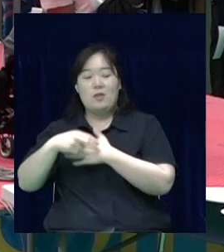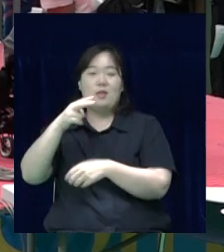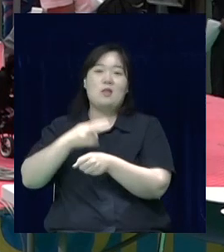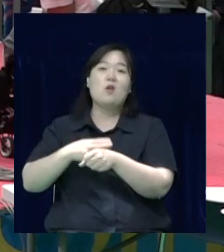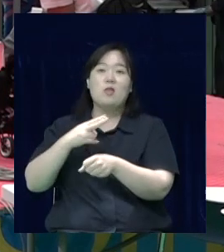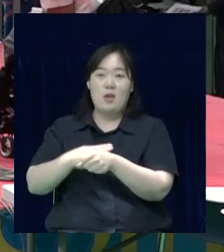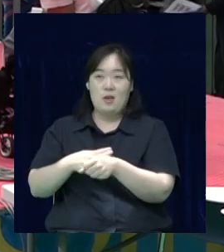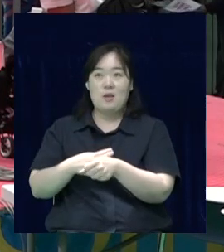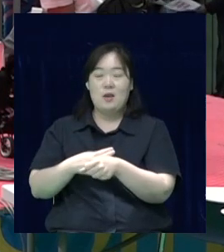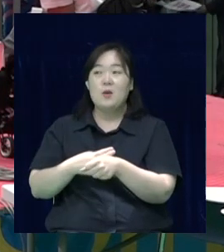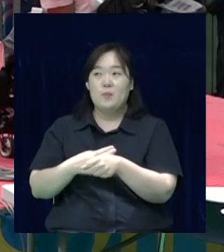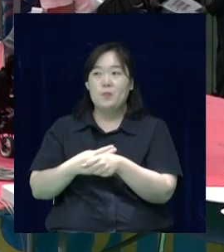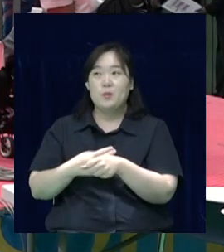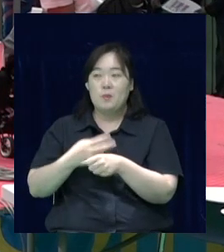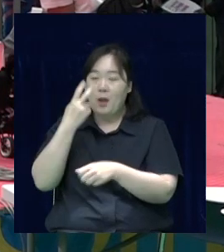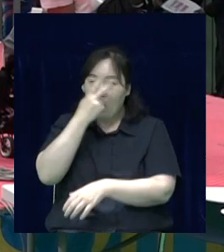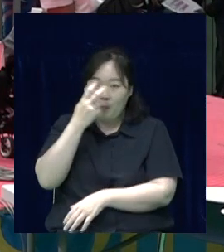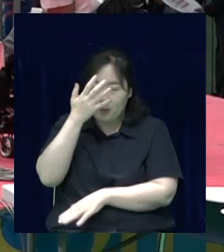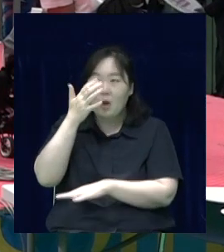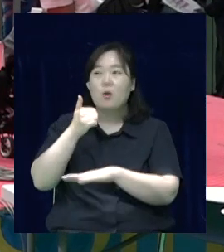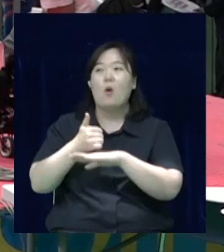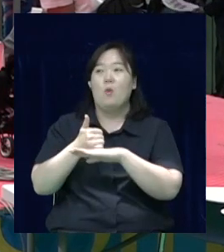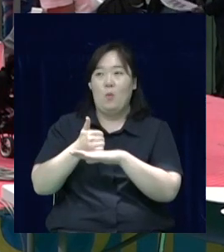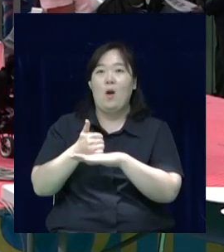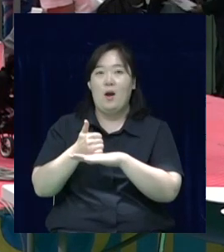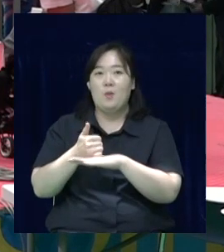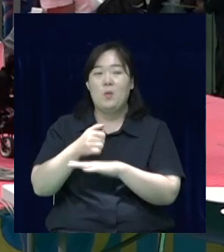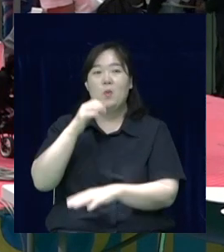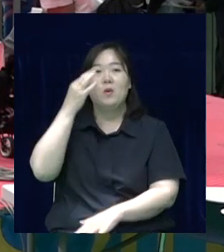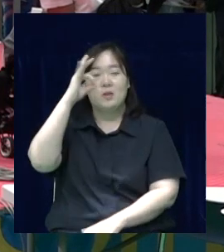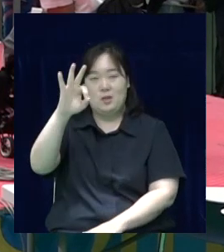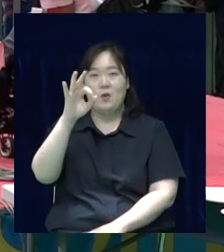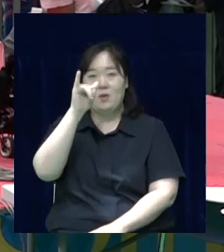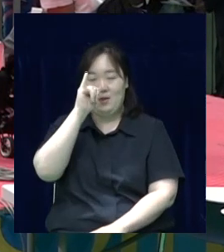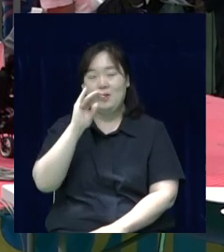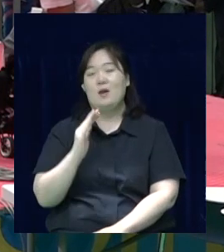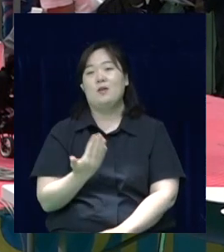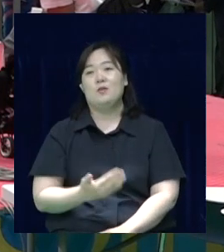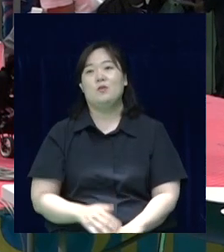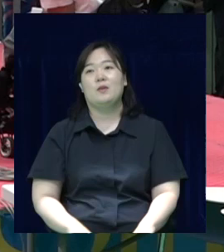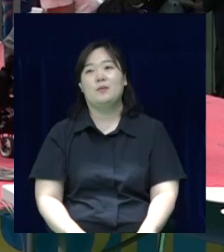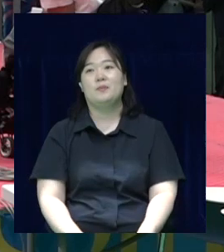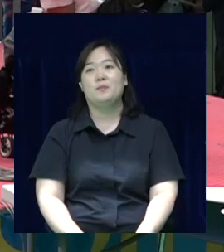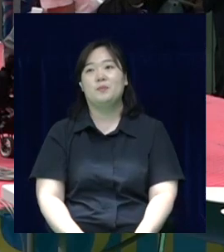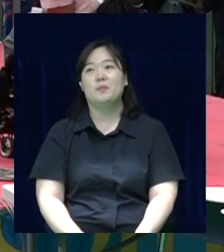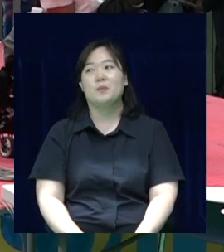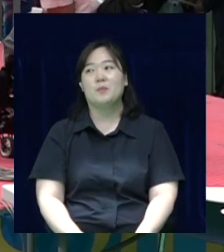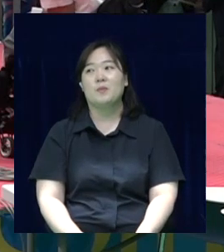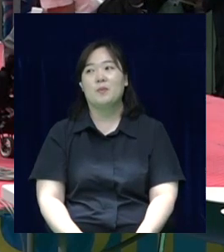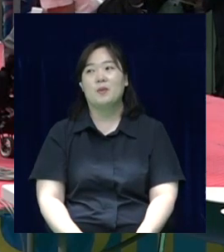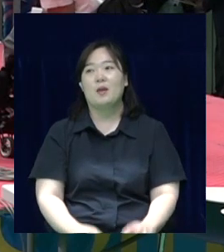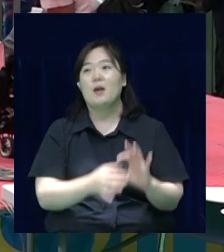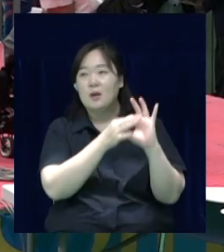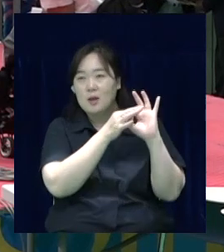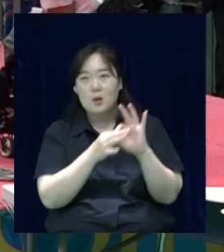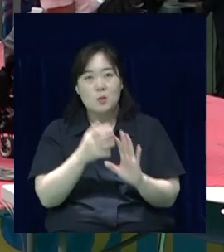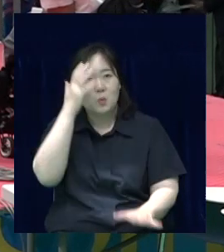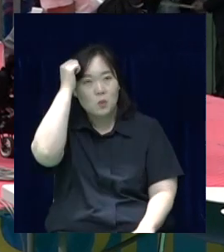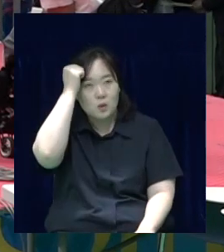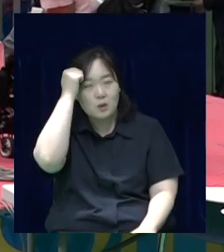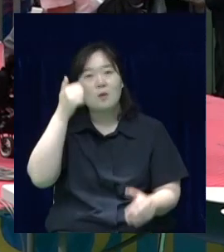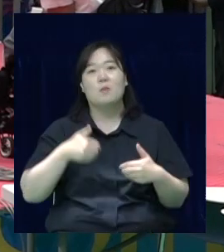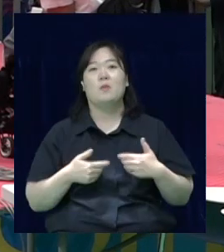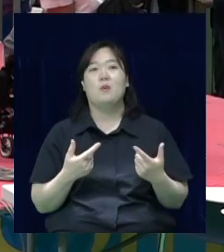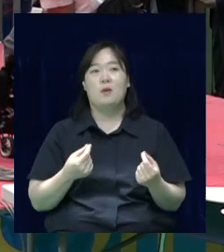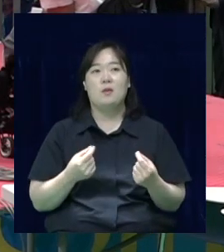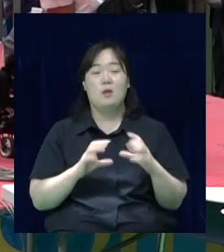그것이 패스포드에 기록됐을 때만이 인정받습니다. 네, 선수들도 그런 네. 부분을 또 계속해서 좀 참고를 해야 될 것 같고요. 예, 그래서 지속적으로